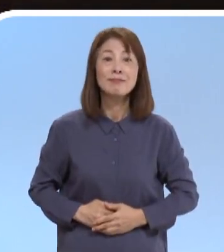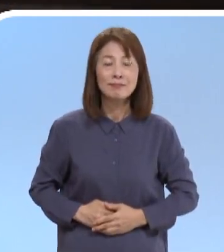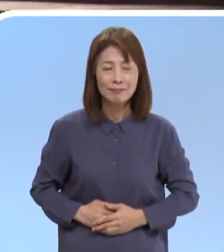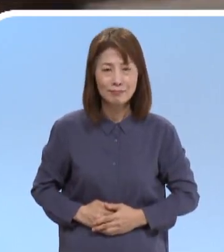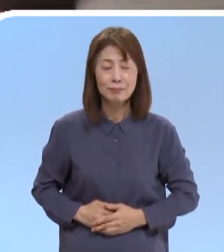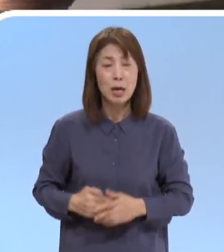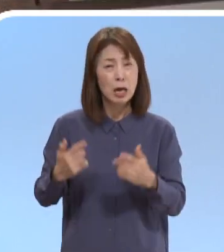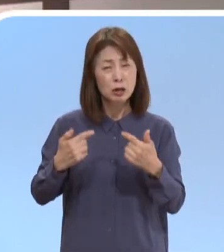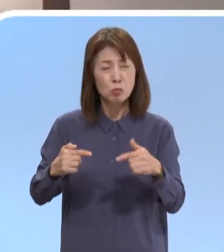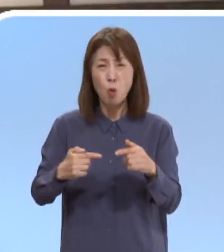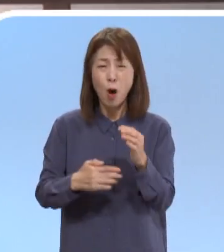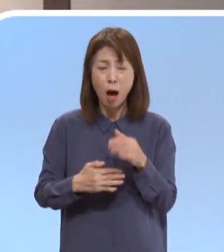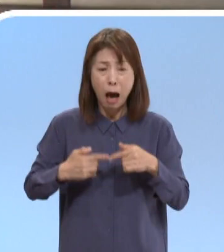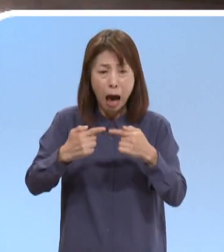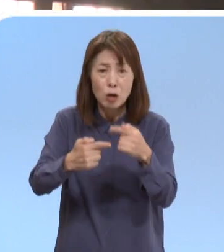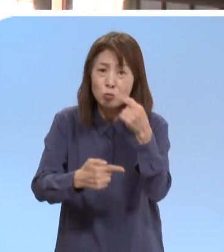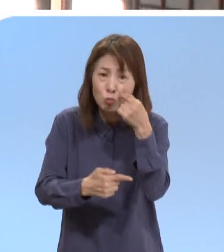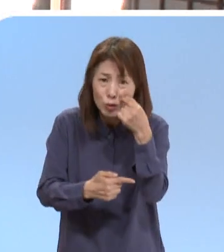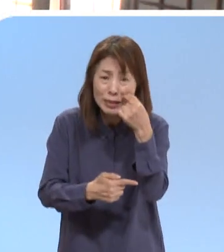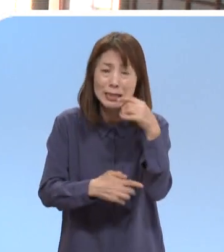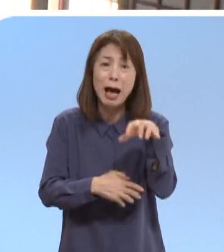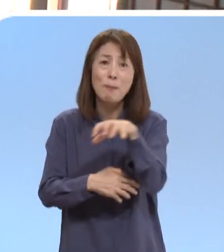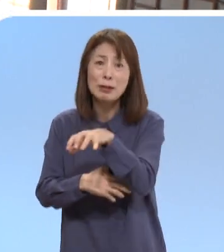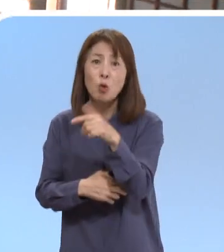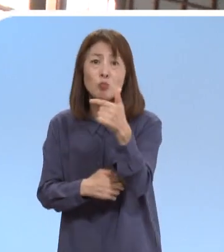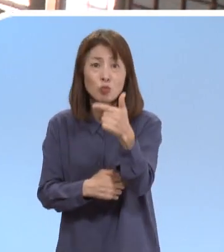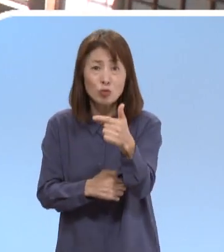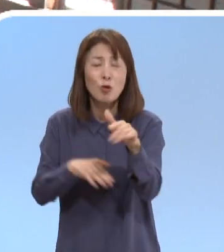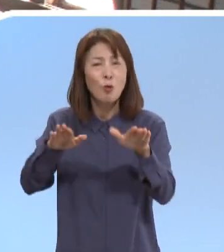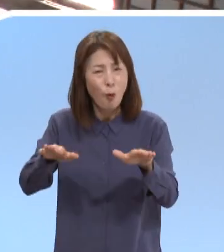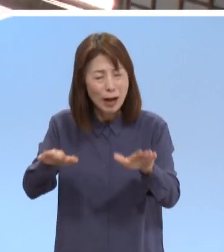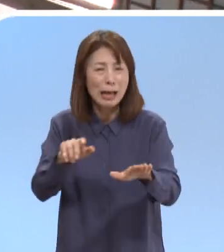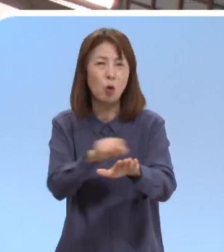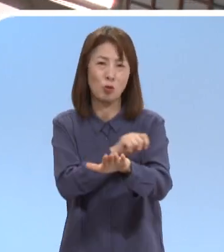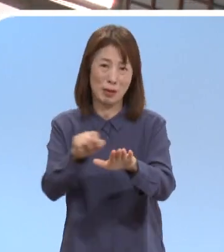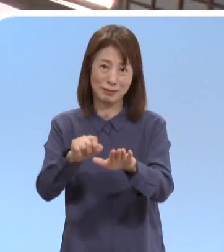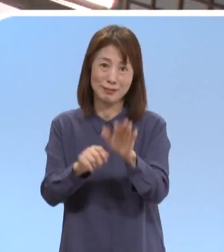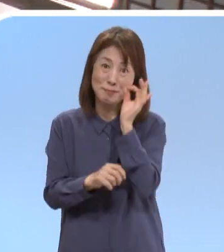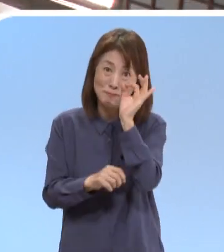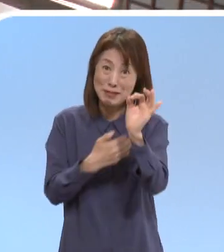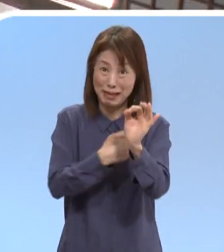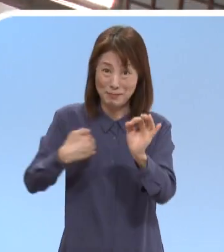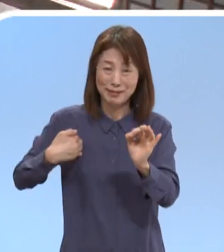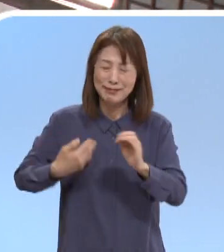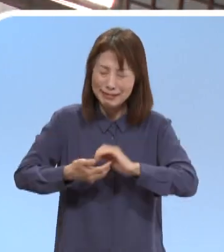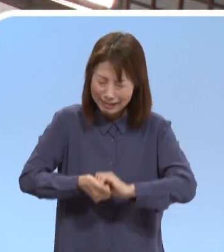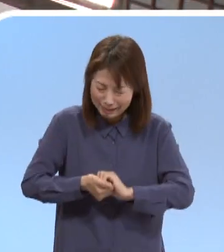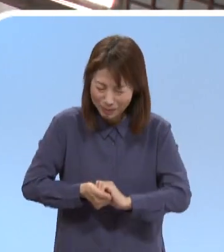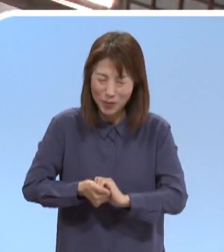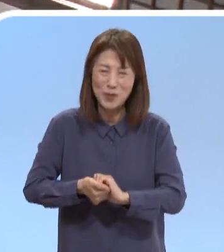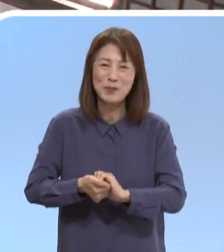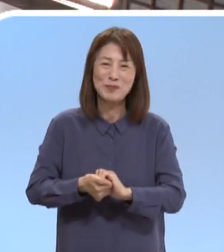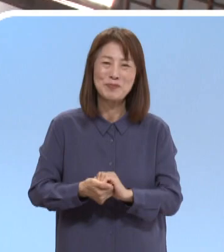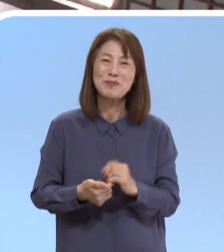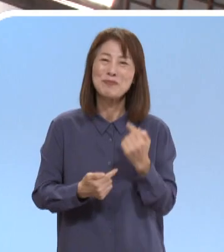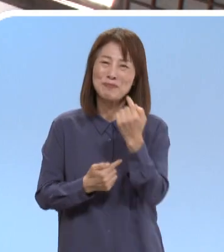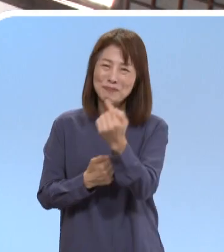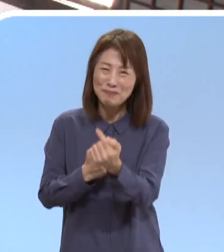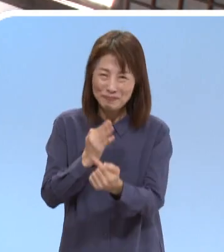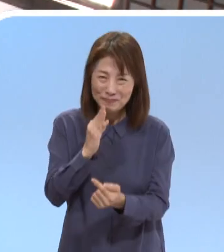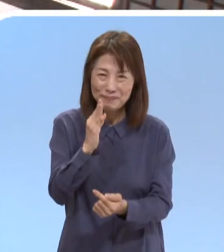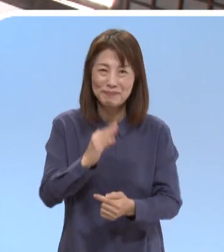普段は非公開の6つのエリアは一見の価値ありです。この機会にぜひ見学してみてください